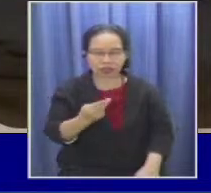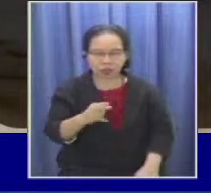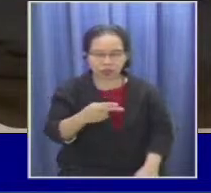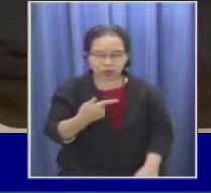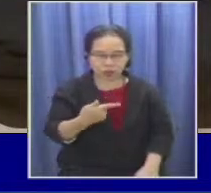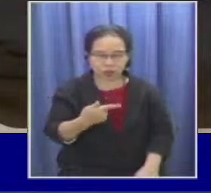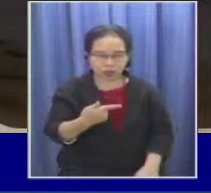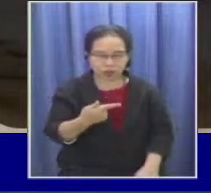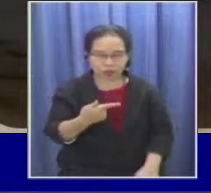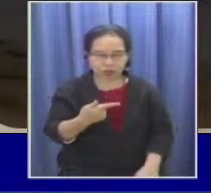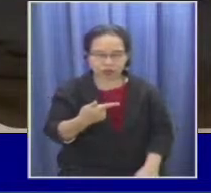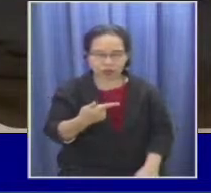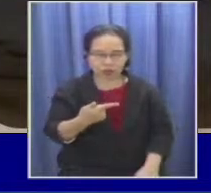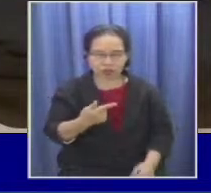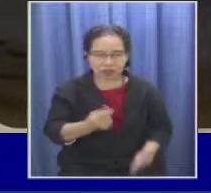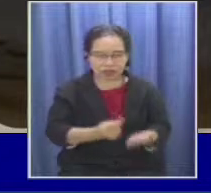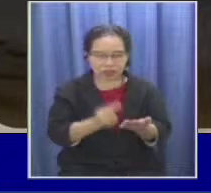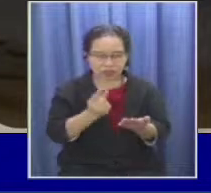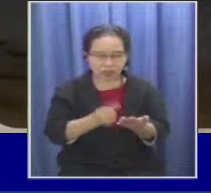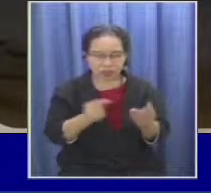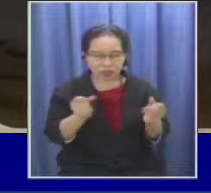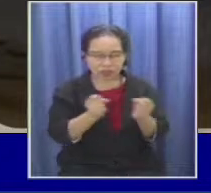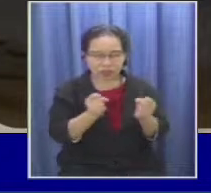Nyankopon abode biara ye